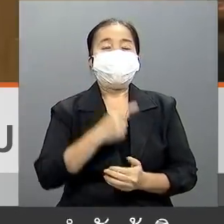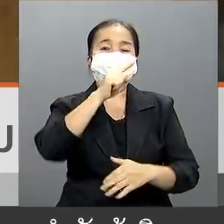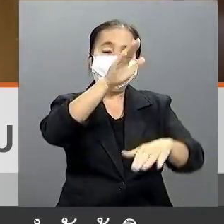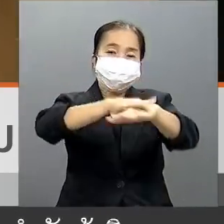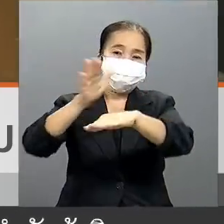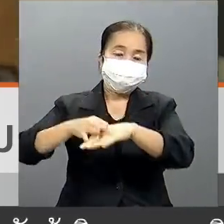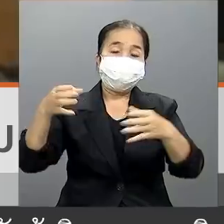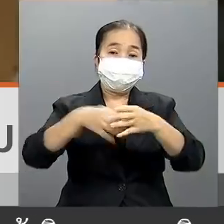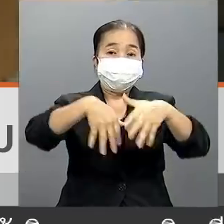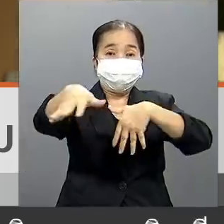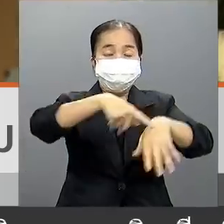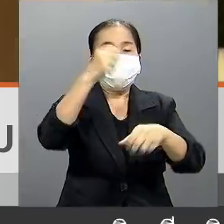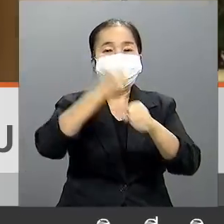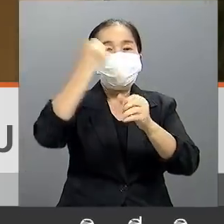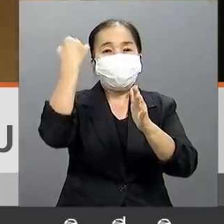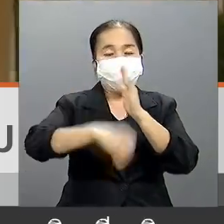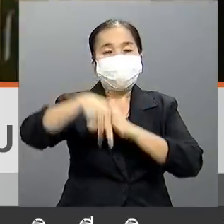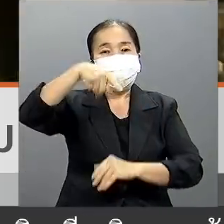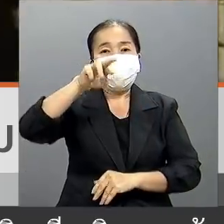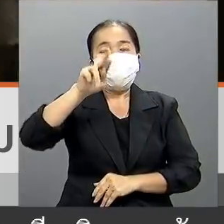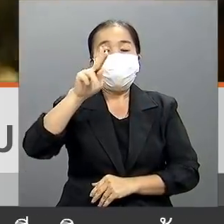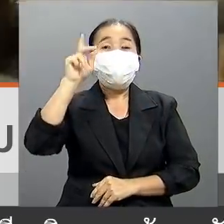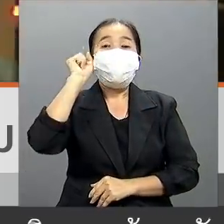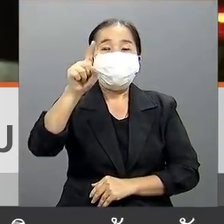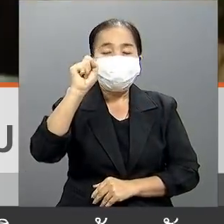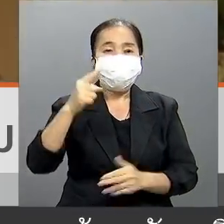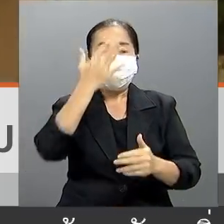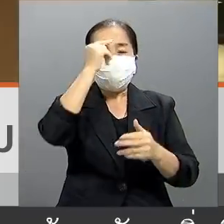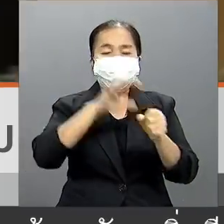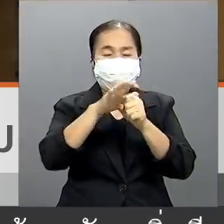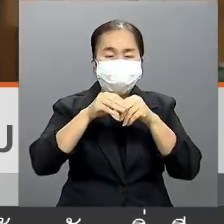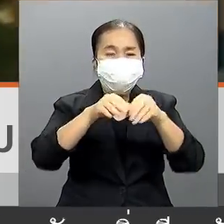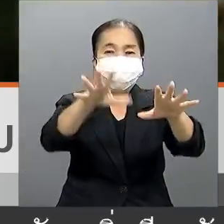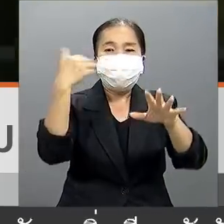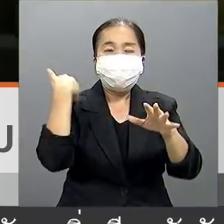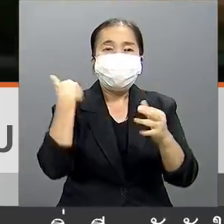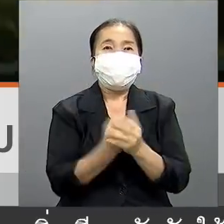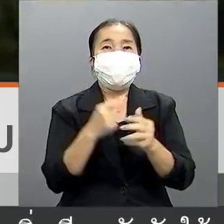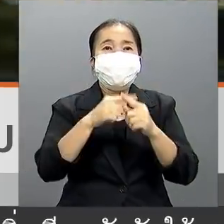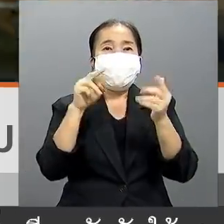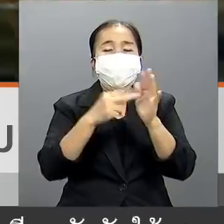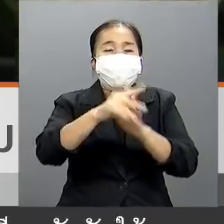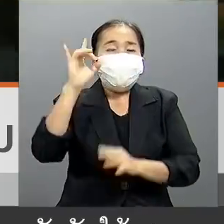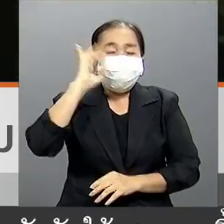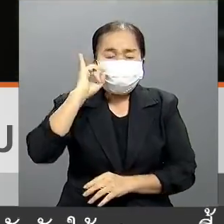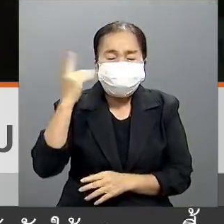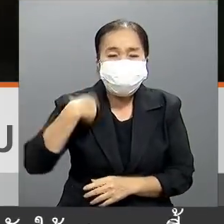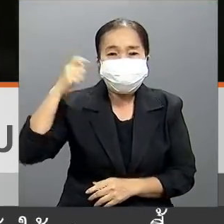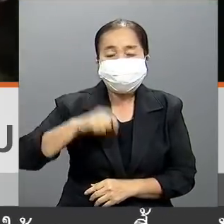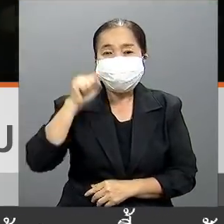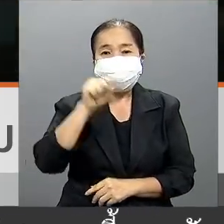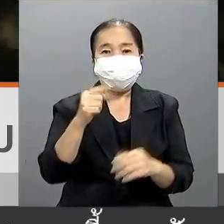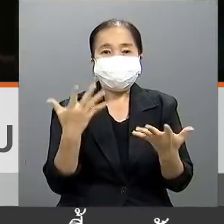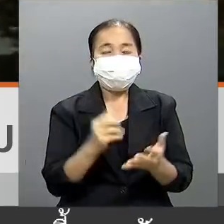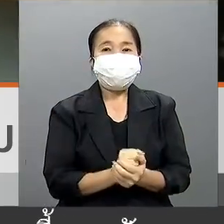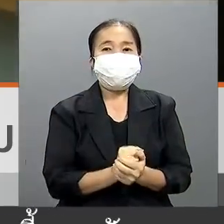พ.ร.ก.ฉุกเฉินเนื่องจากยังมีการระบาดของโควิด-19แต่ว่าผู้ชุมนุมไม่เชื่อฟังคำสั่งของตำรวจกลับปาระเบิด